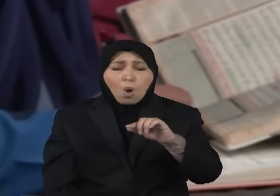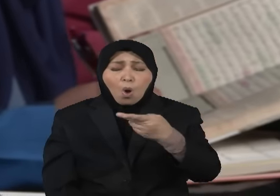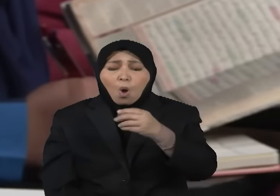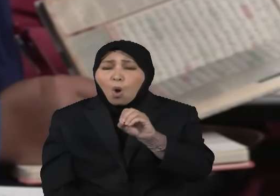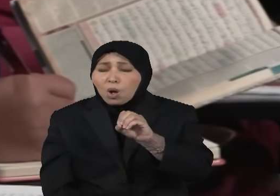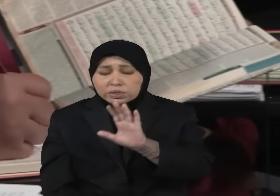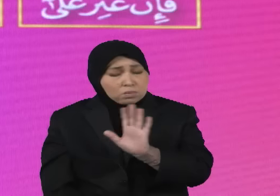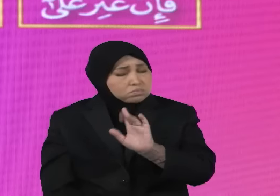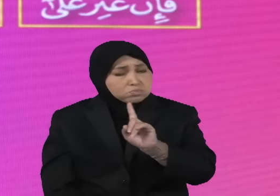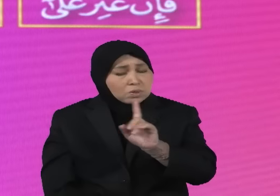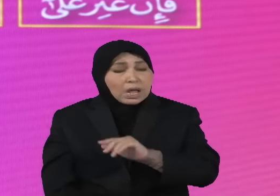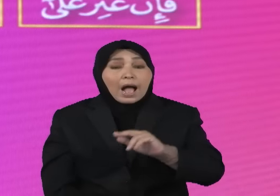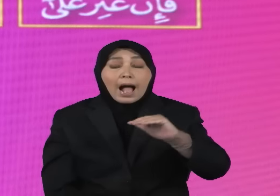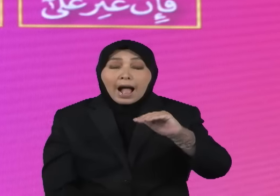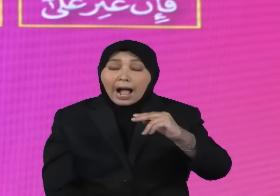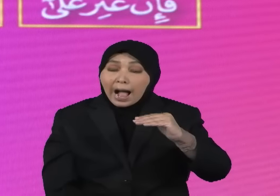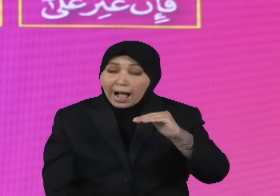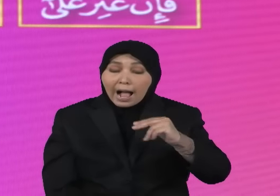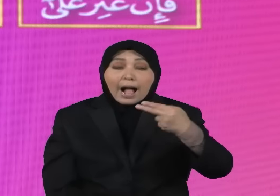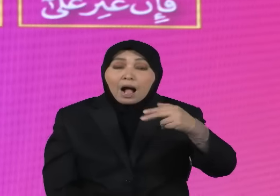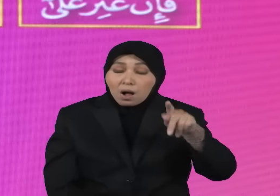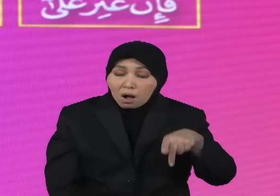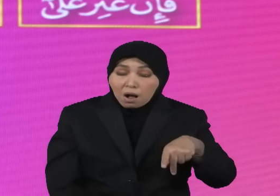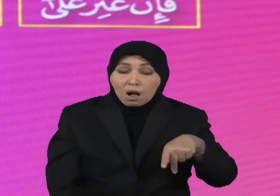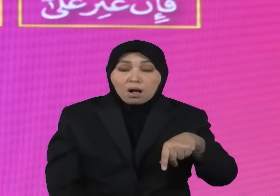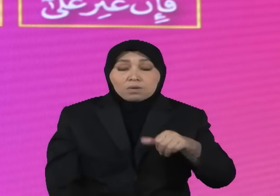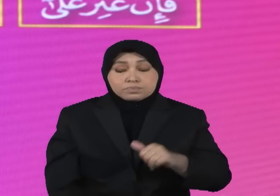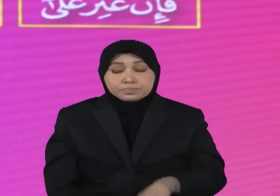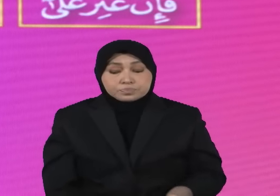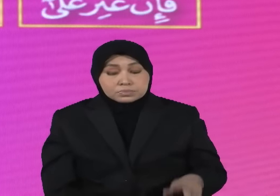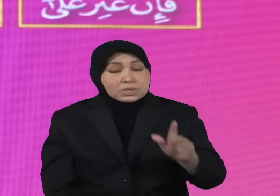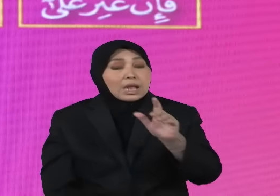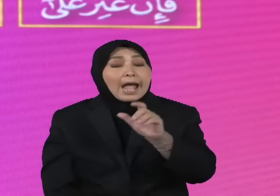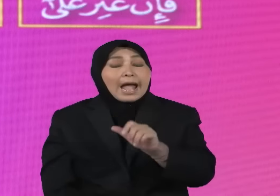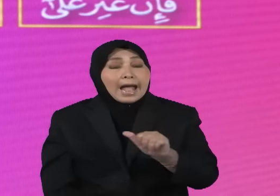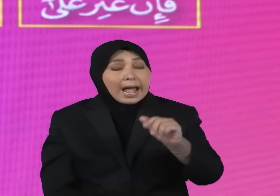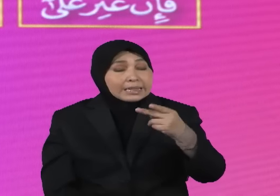ada. Annahumastahaqqa. Tak boleh. Ataupun